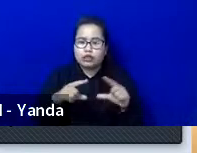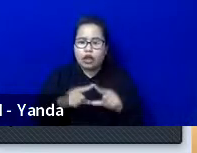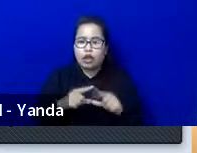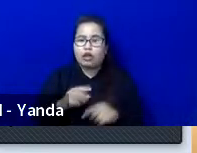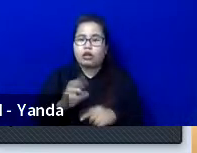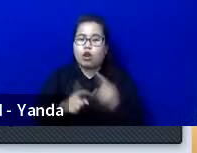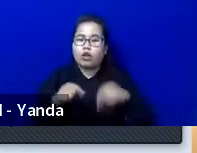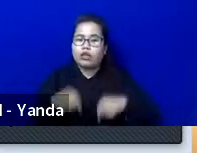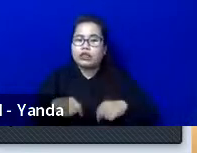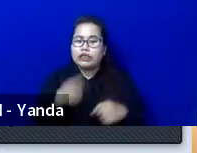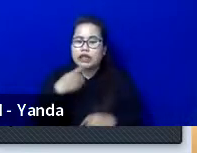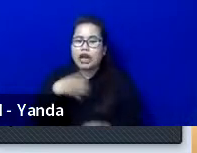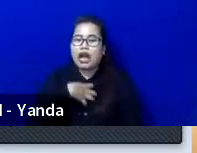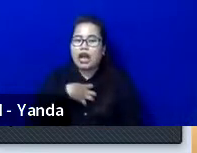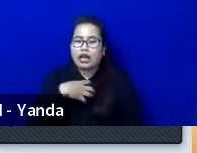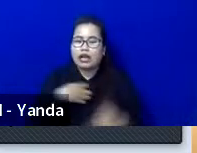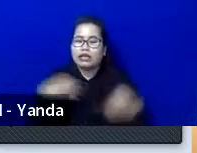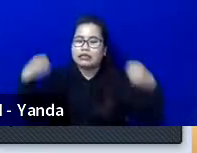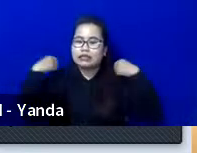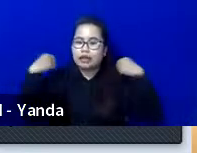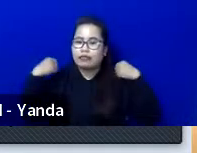Ini adalah hak-hak kesehatan